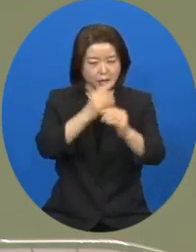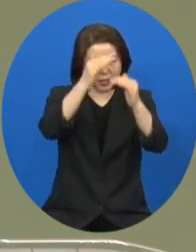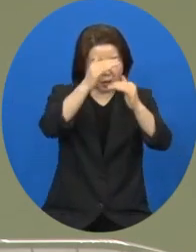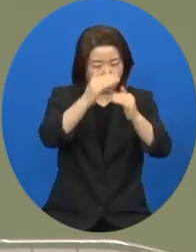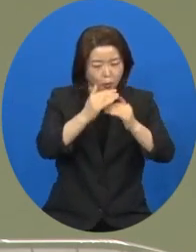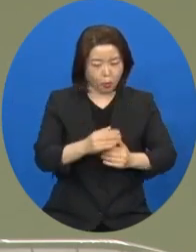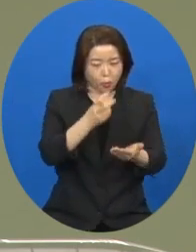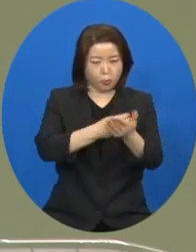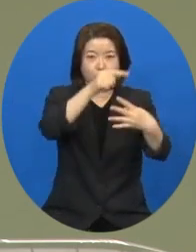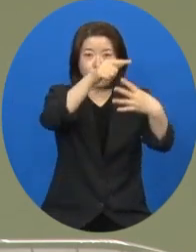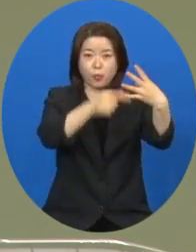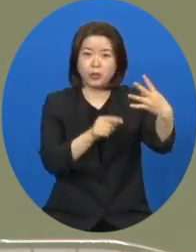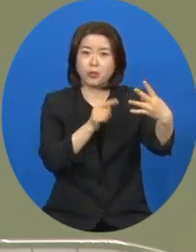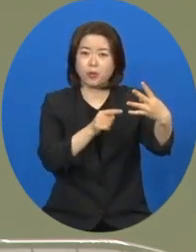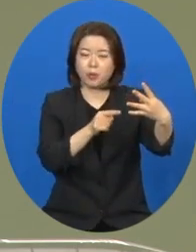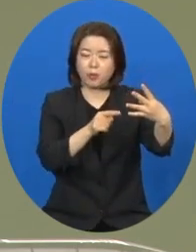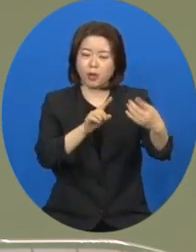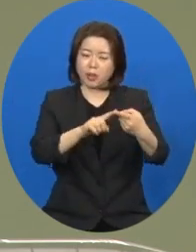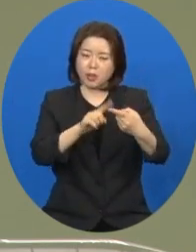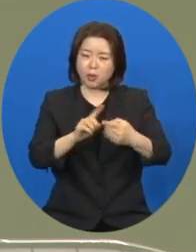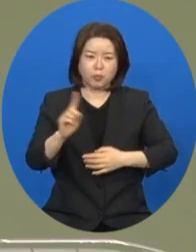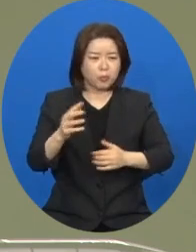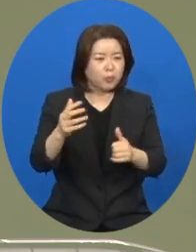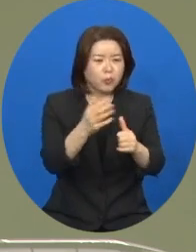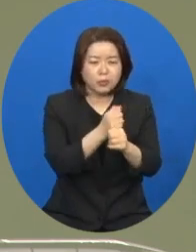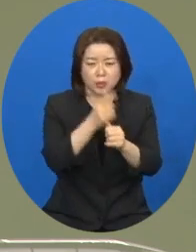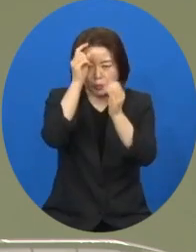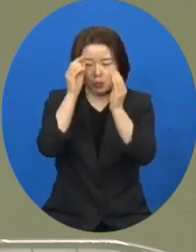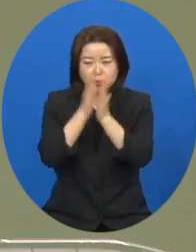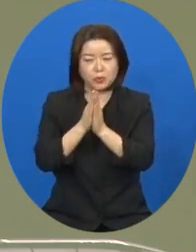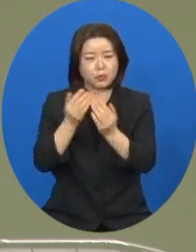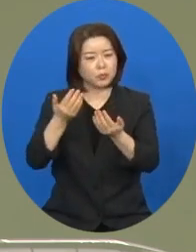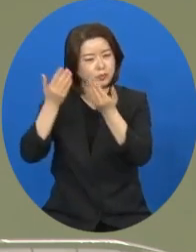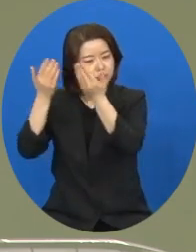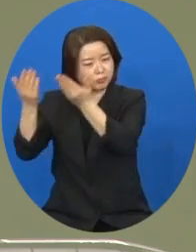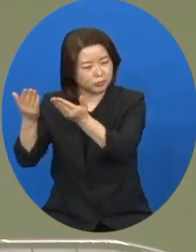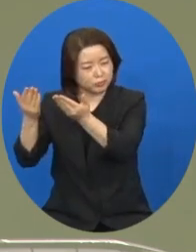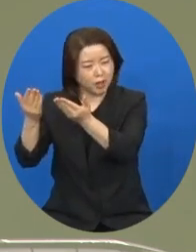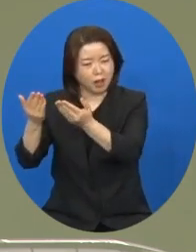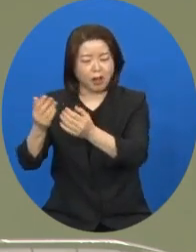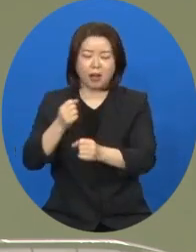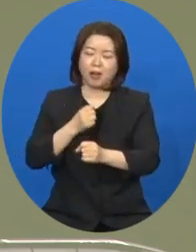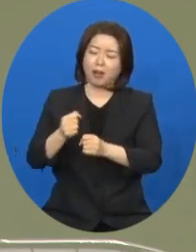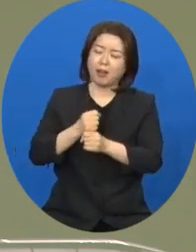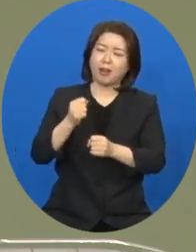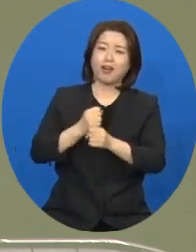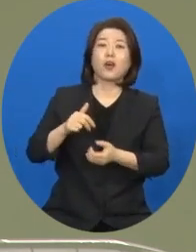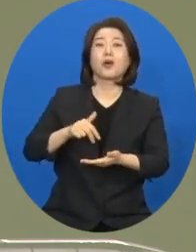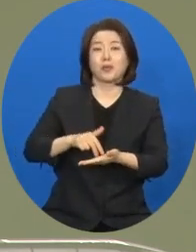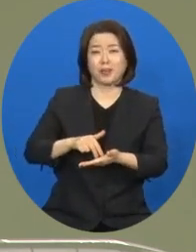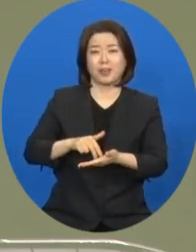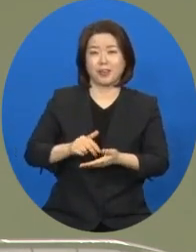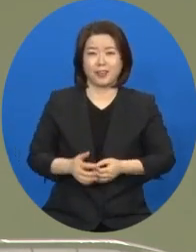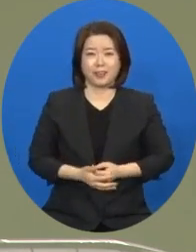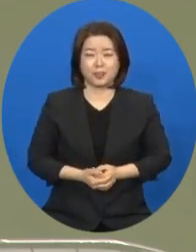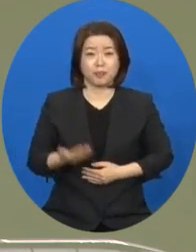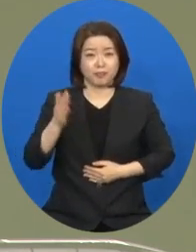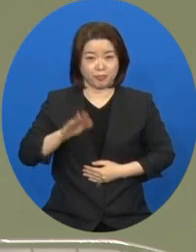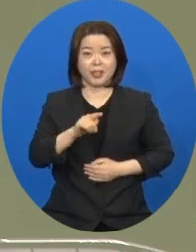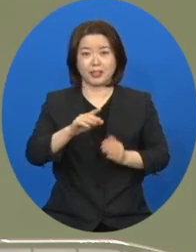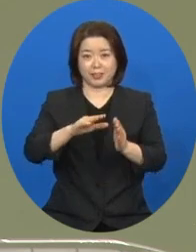규례로 정한 걸 뭘 붙들고 도대체 기도를 해야 하나 난감하더래요. 근데